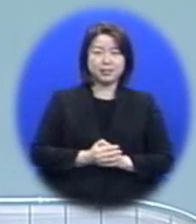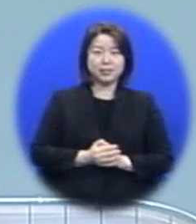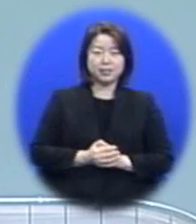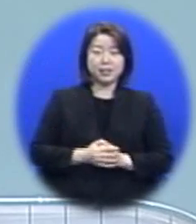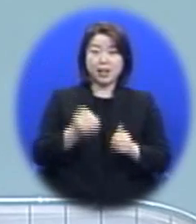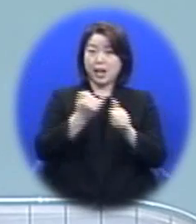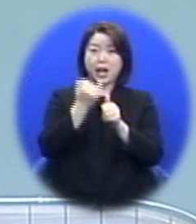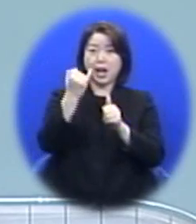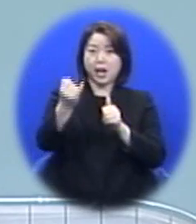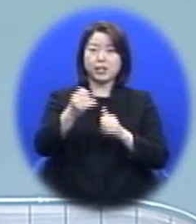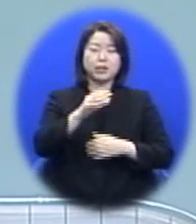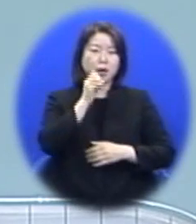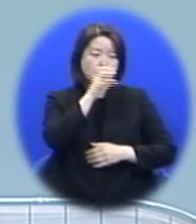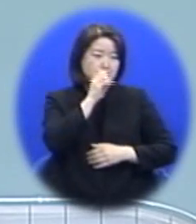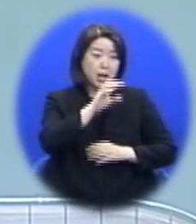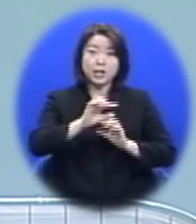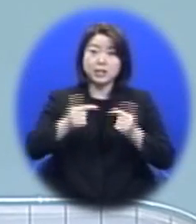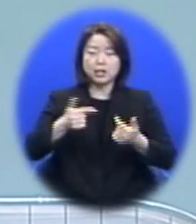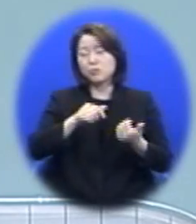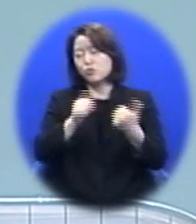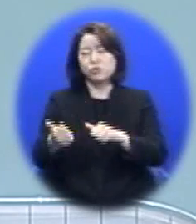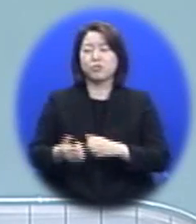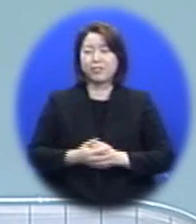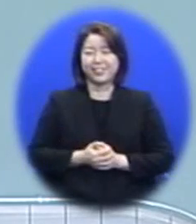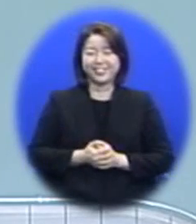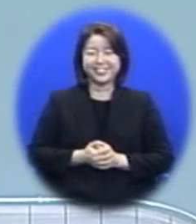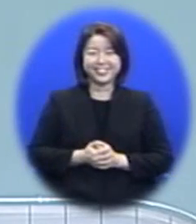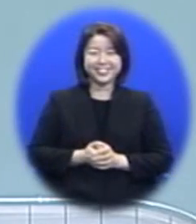아내는 말 안 하면 죽잖아요.